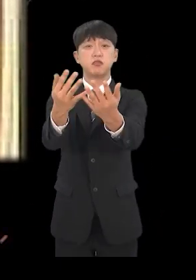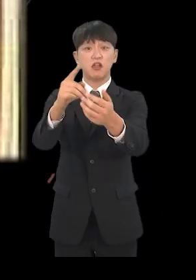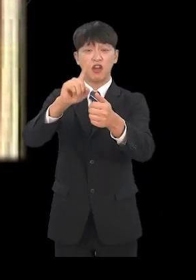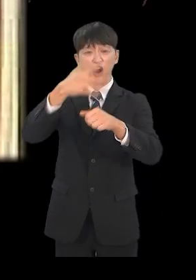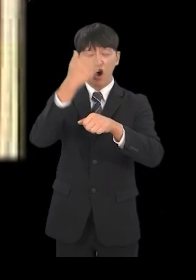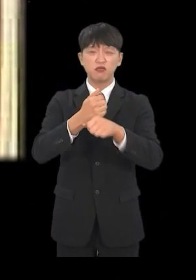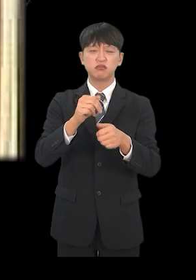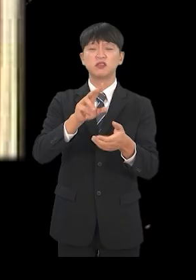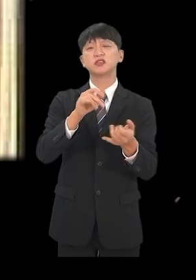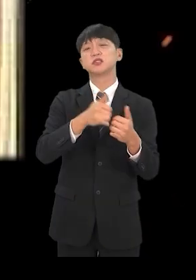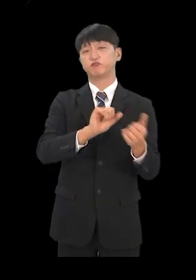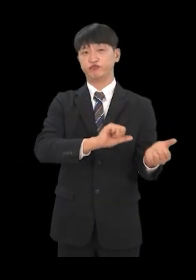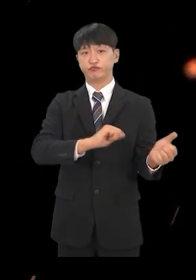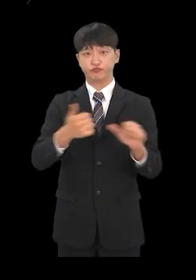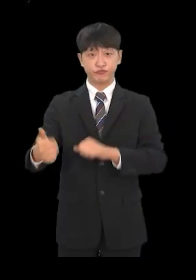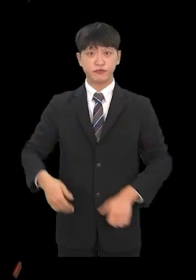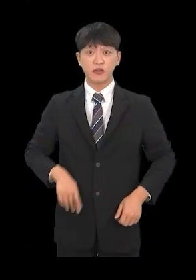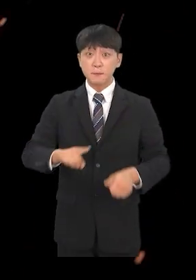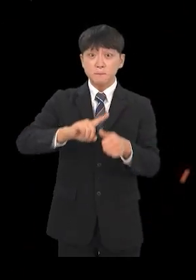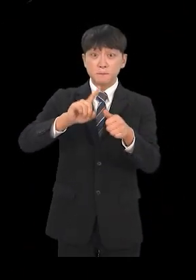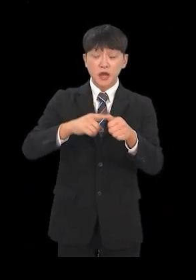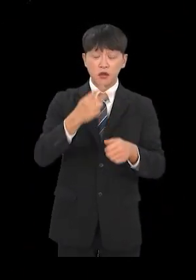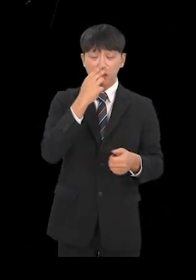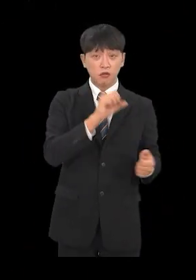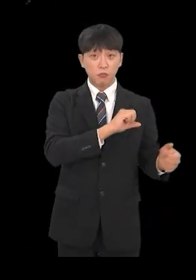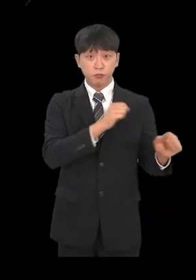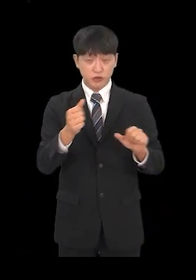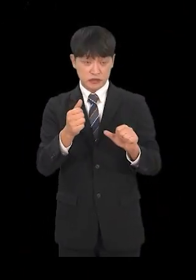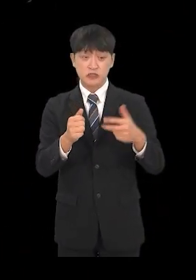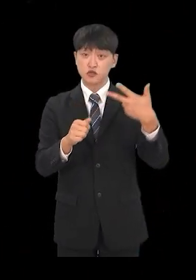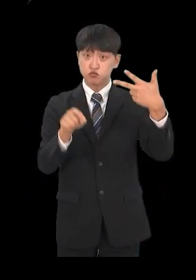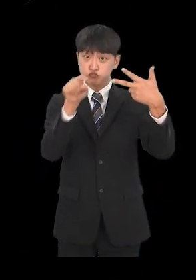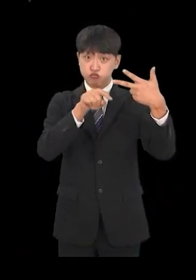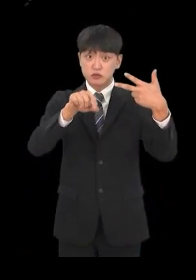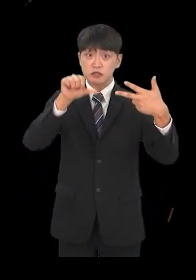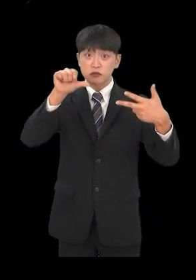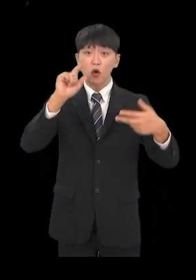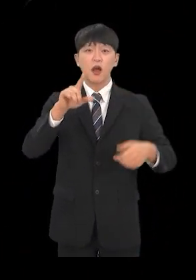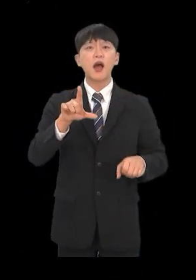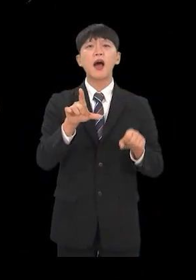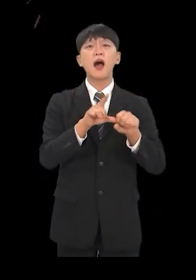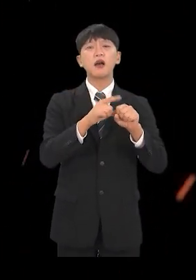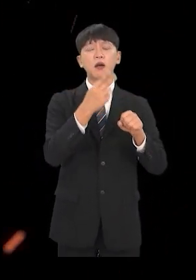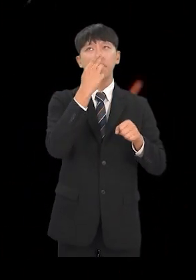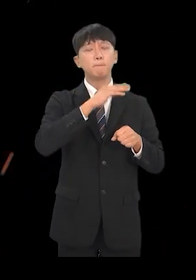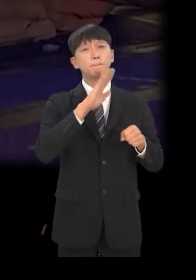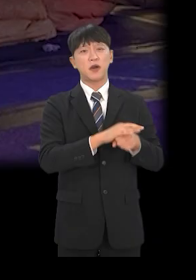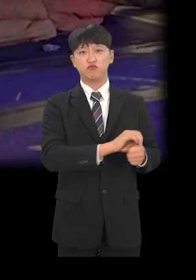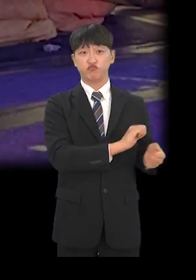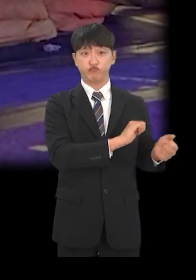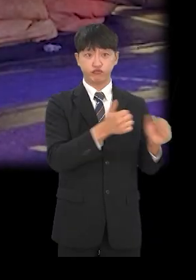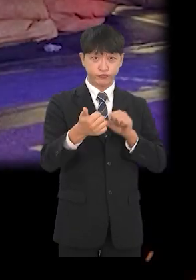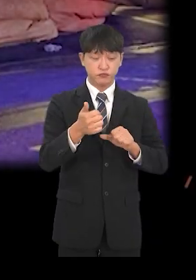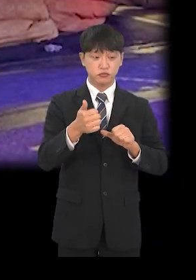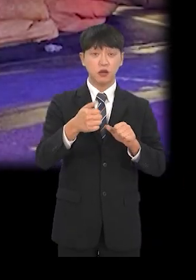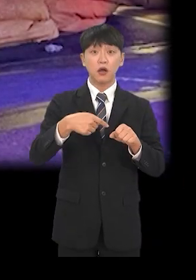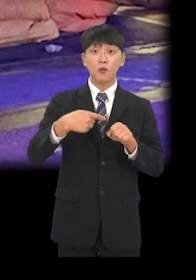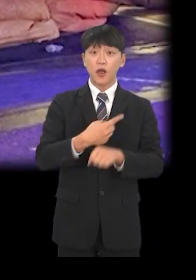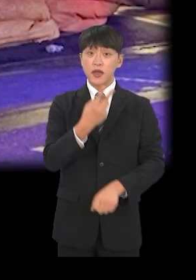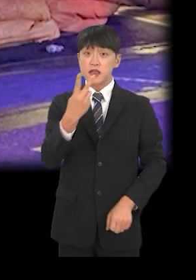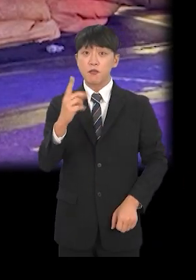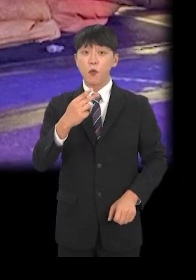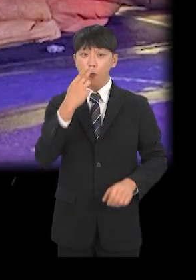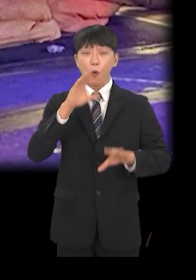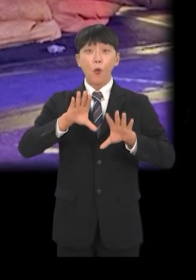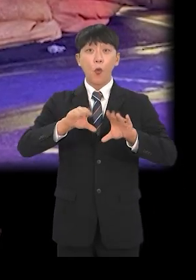전형적인 인재사고였습니다. 이 사고로 인해 숨진 7명 중 5명은 유독가스로 인한 질식사였고 나머지 2명은